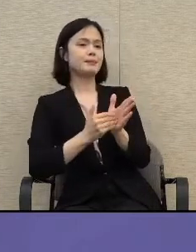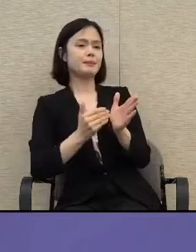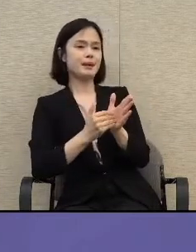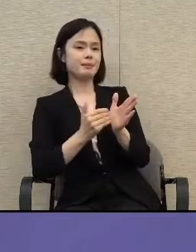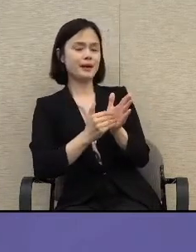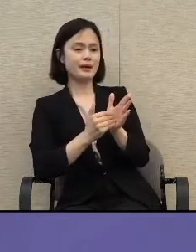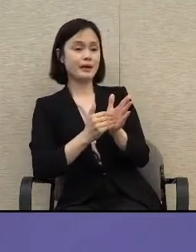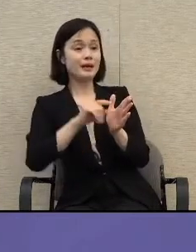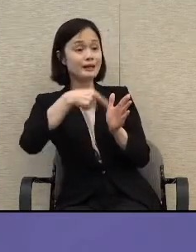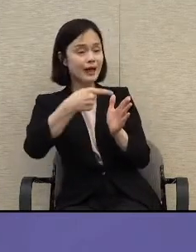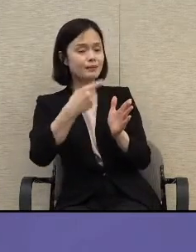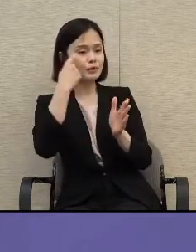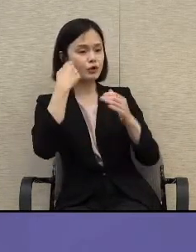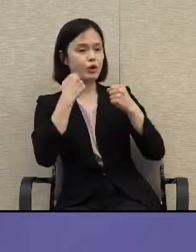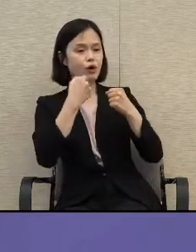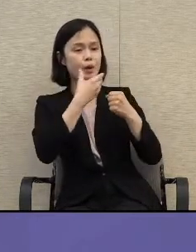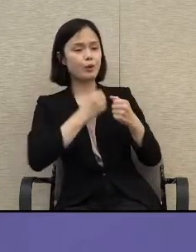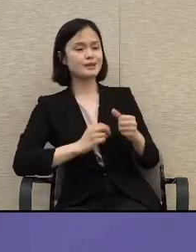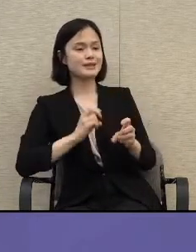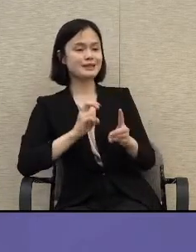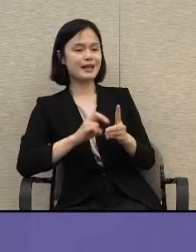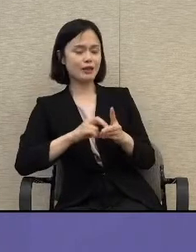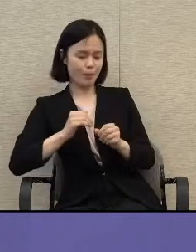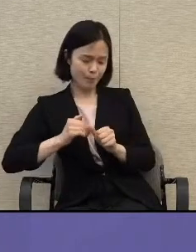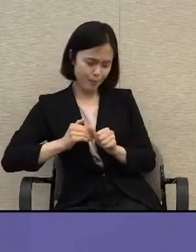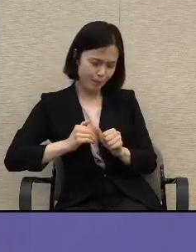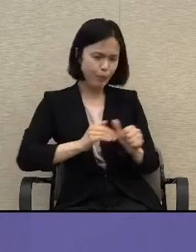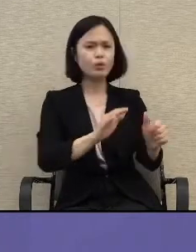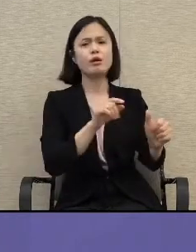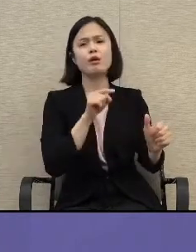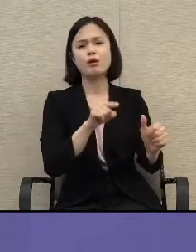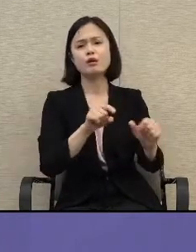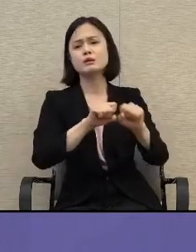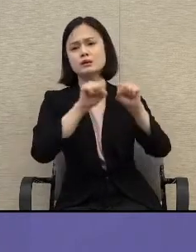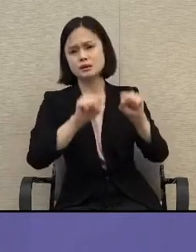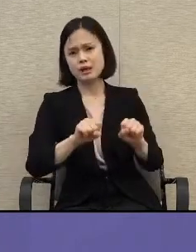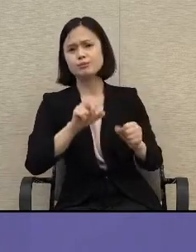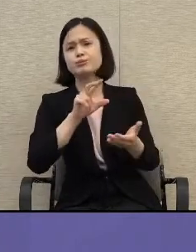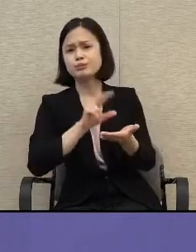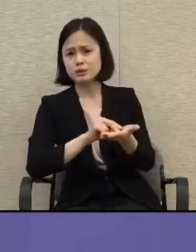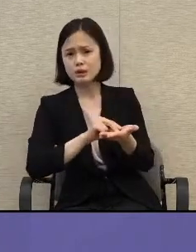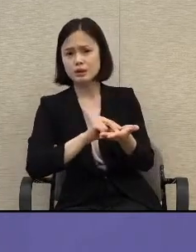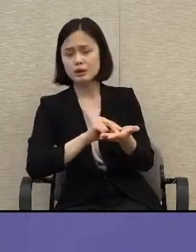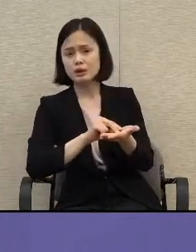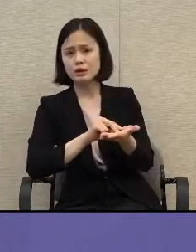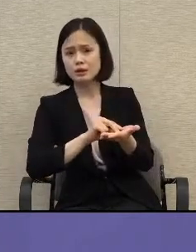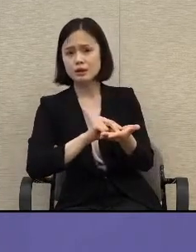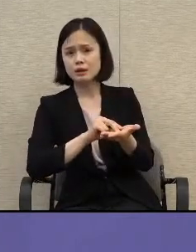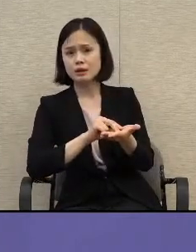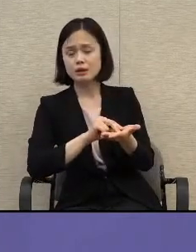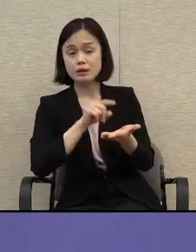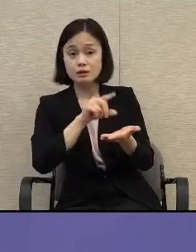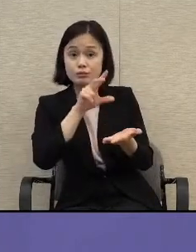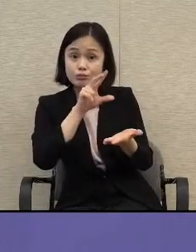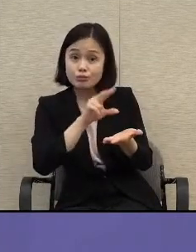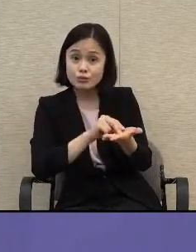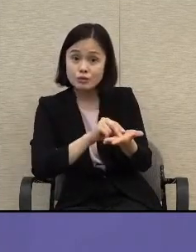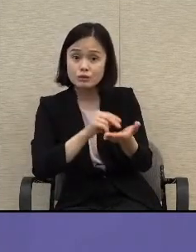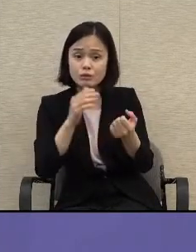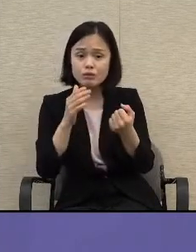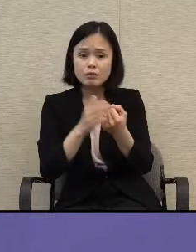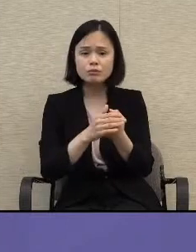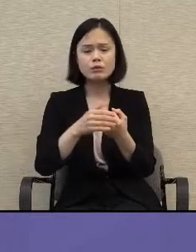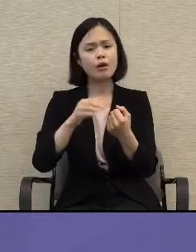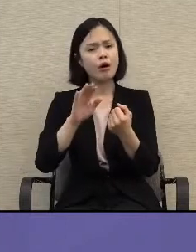다 정신건강복지센터로 연계되는 구조적인 문제점을 가지고 있습니다. 이러한 문제점들이 사실은 2차